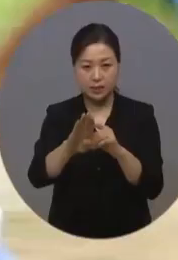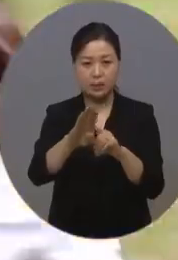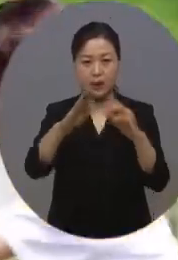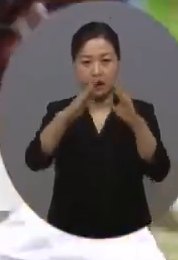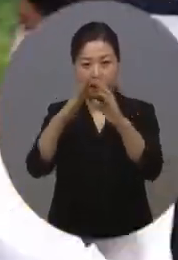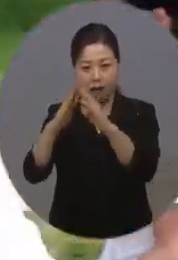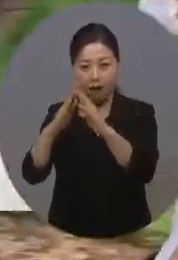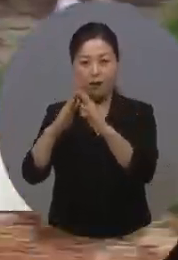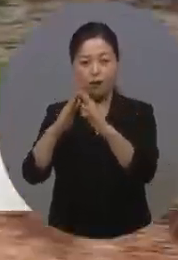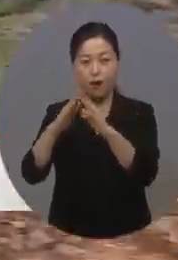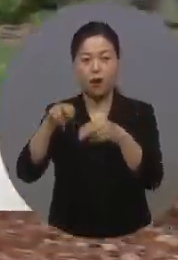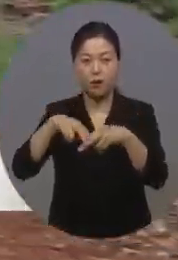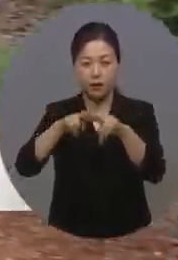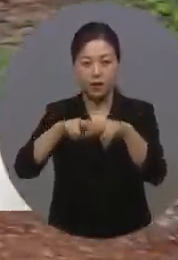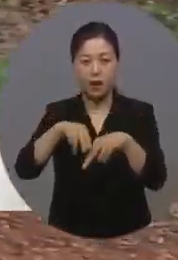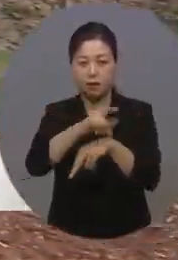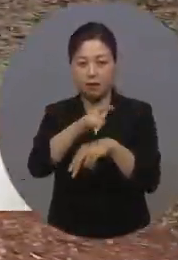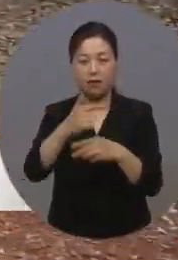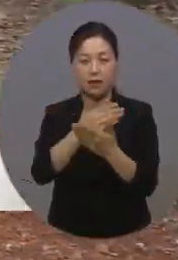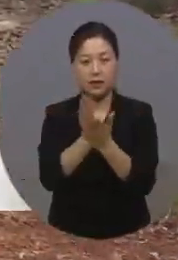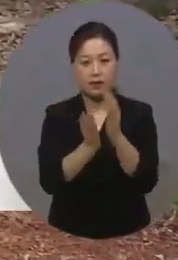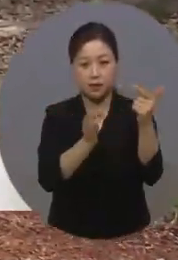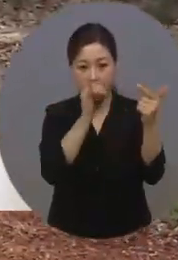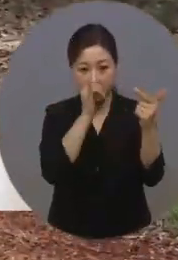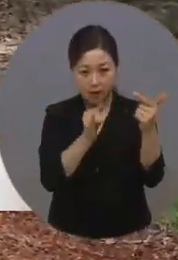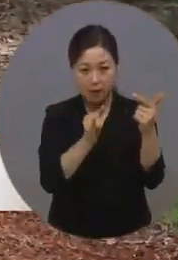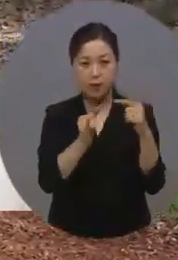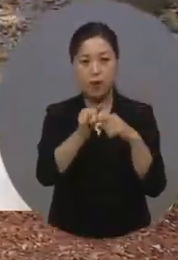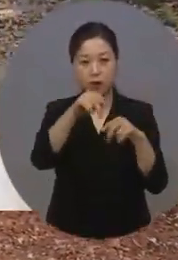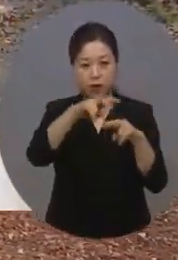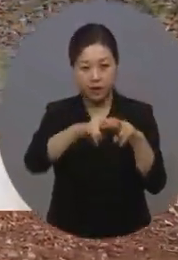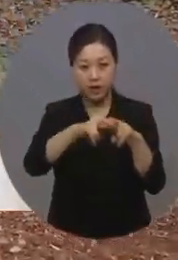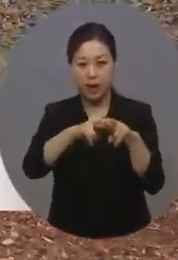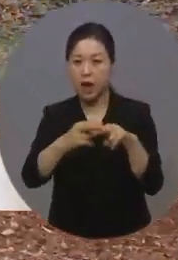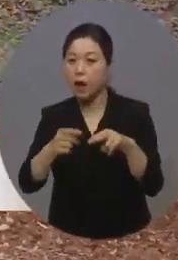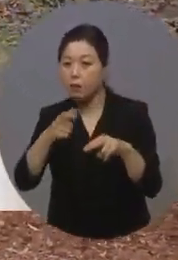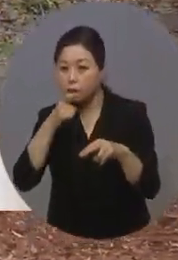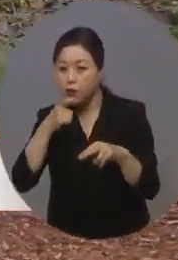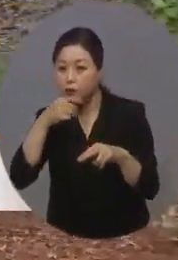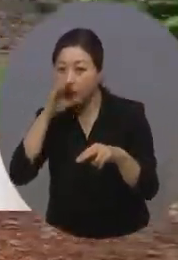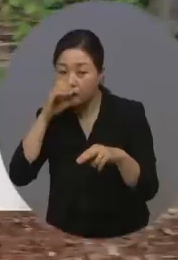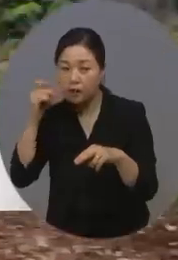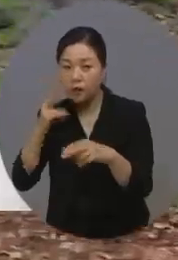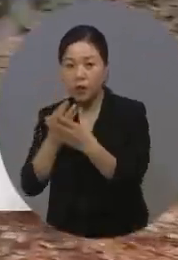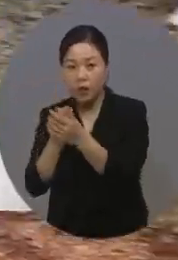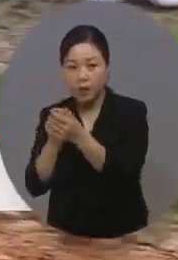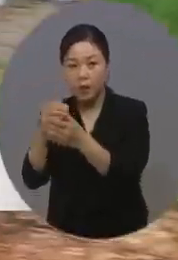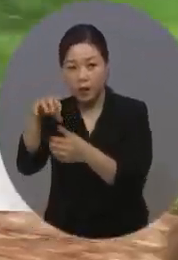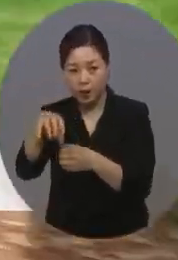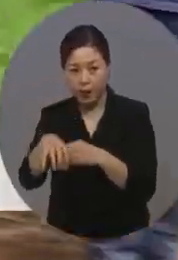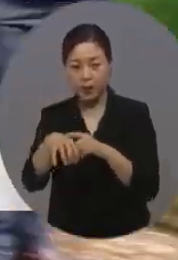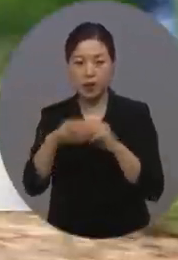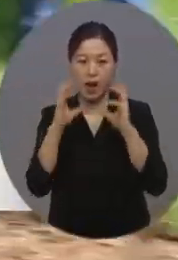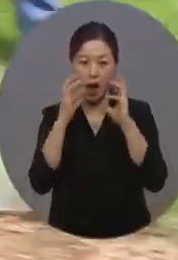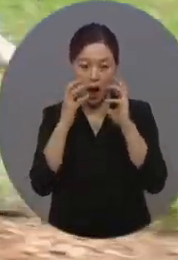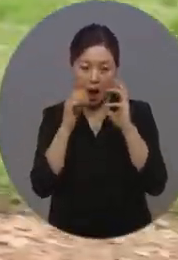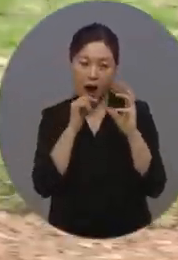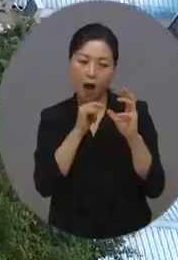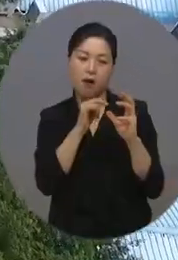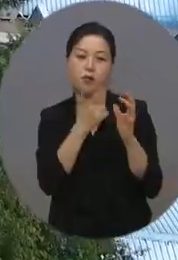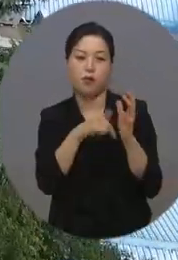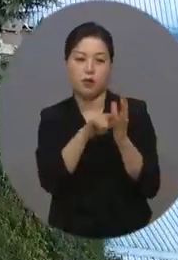6종의 놀이시설과 벤치, 음수대, 세속시설 등을 갖추고 있으며 아동복지를 실현하고